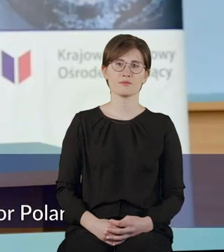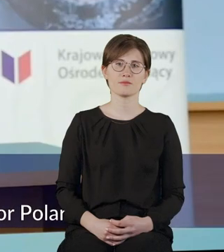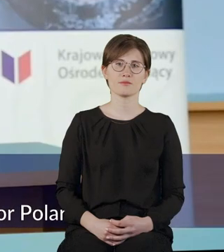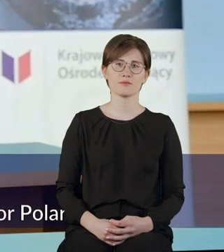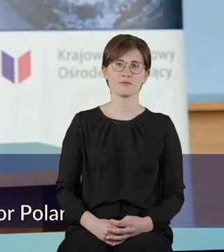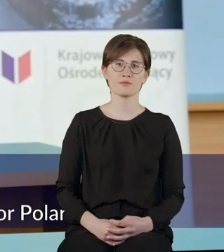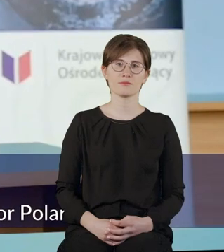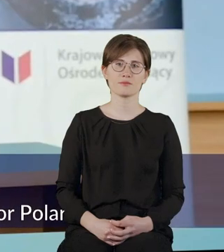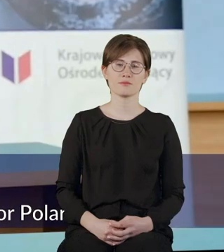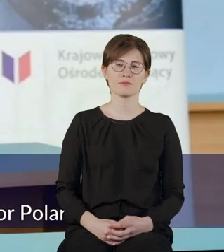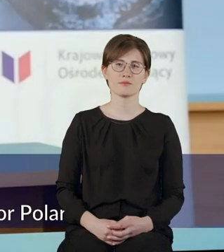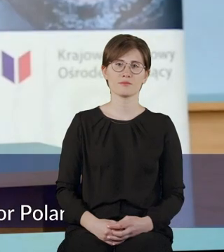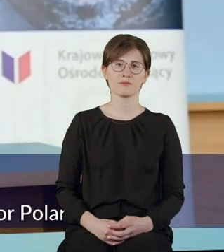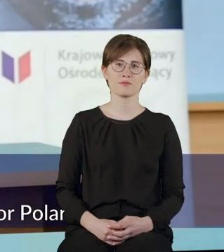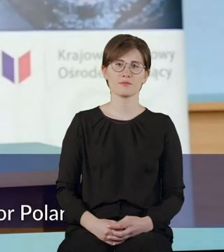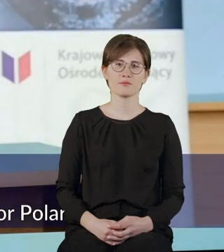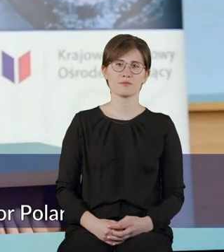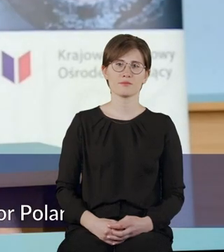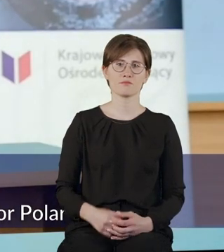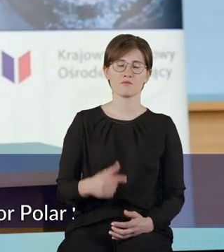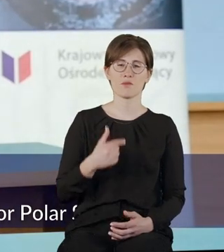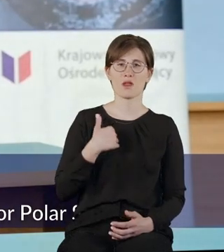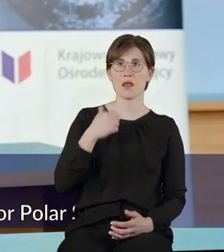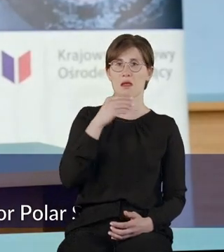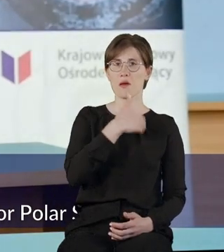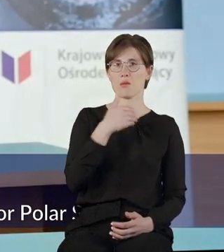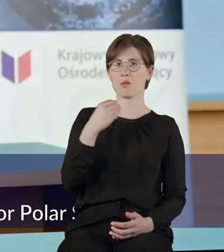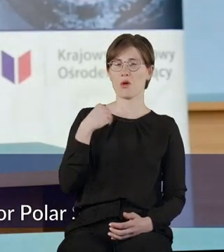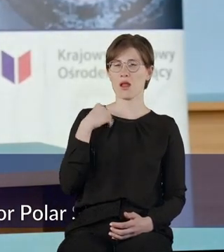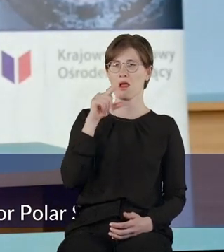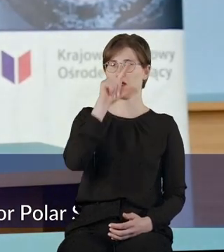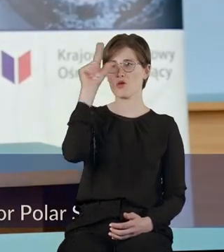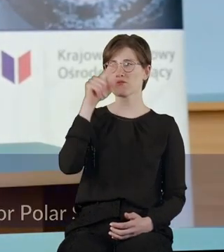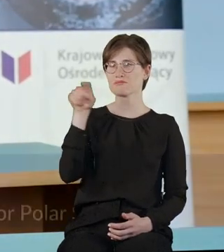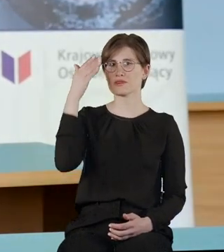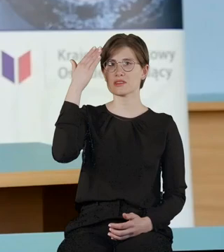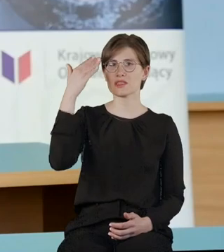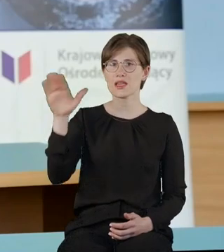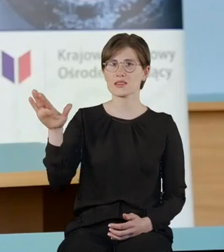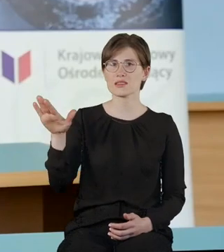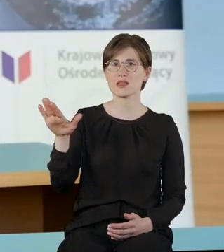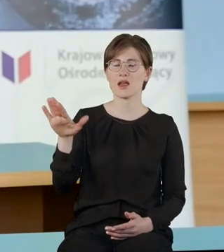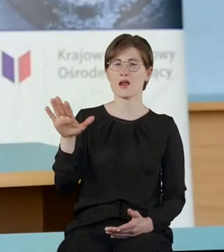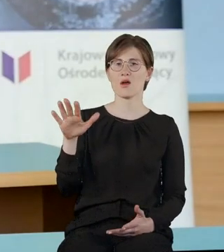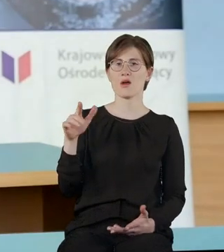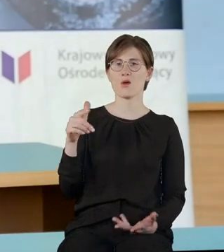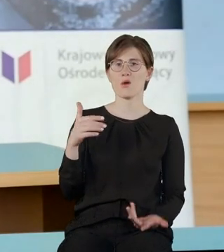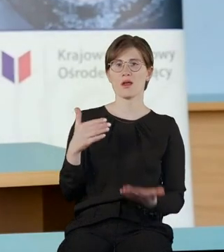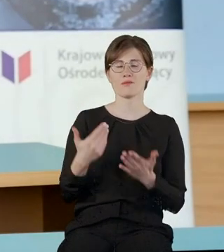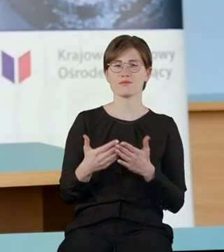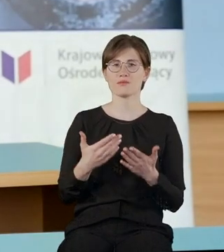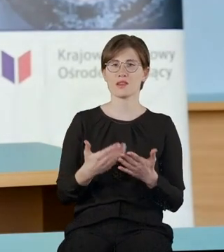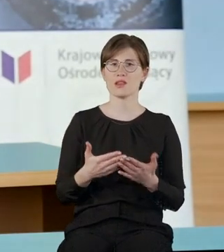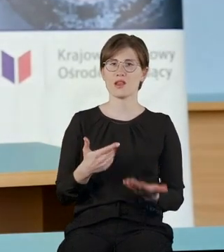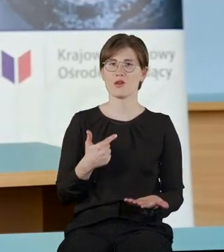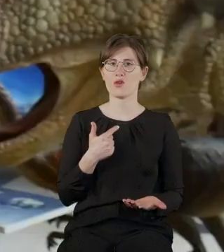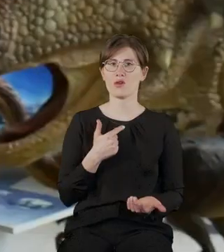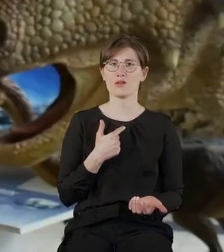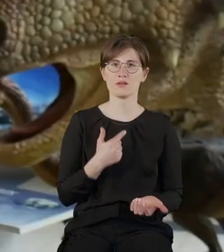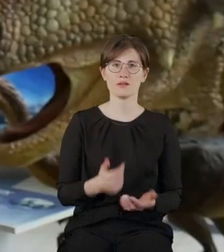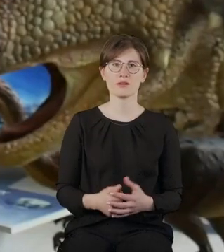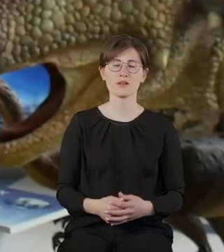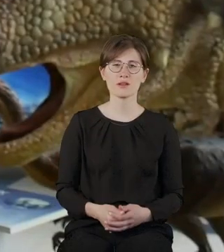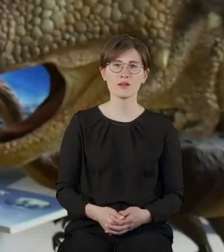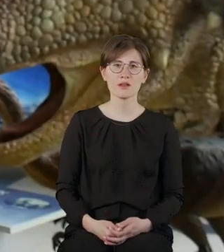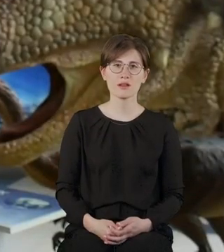and I didn't know Poland before, so I just arrived here after accepting the PhD,